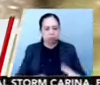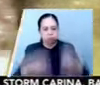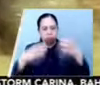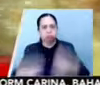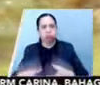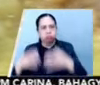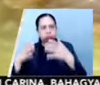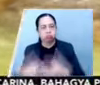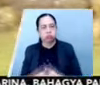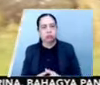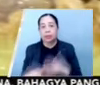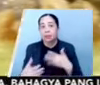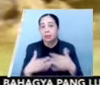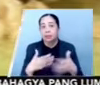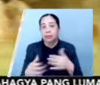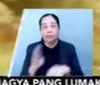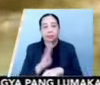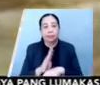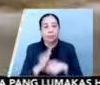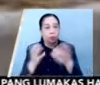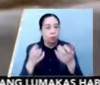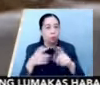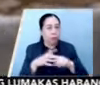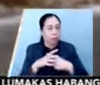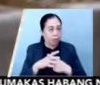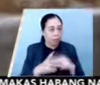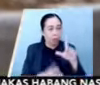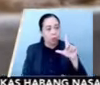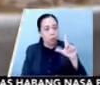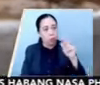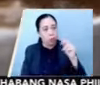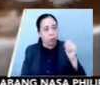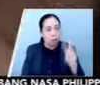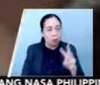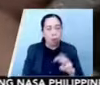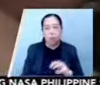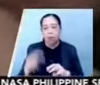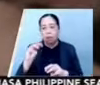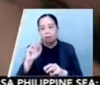ang negosyong sisimulan, lugawan man o mamihan, lagi